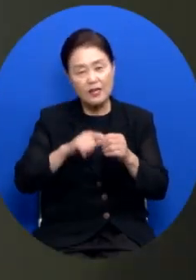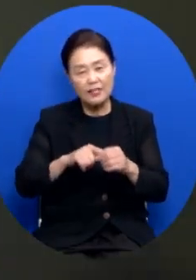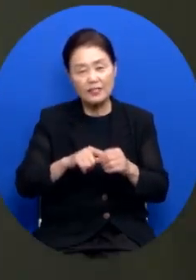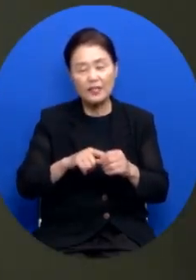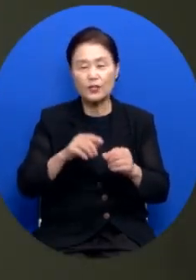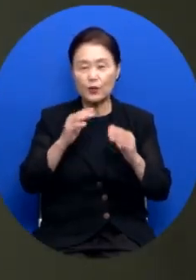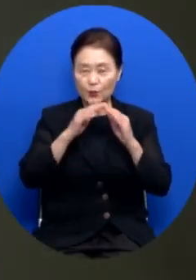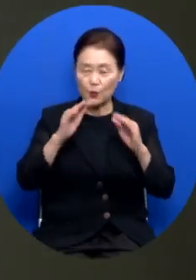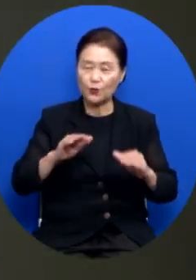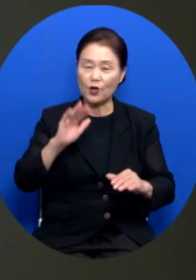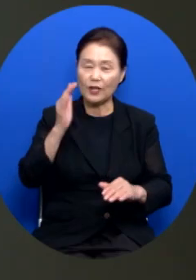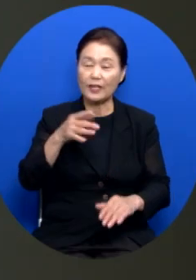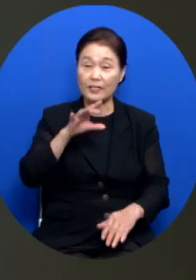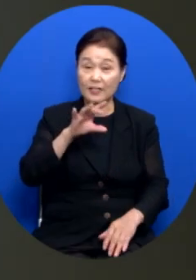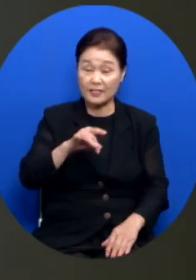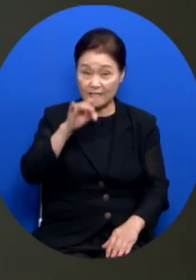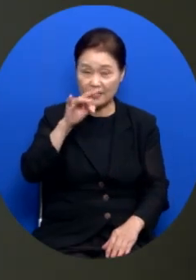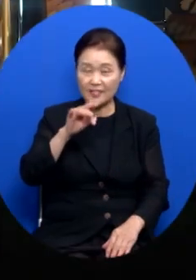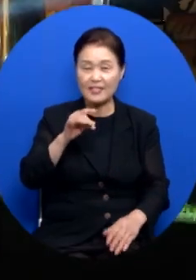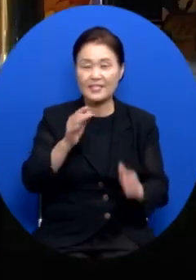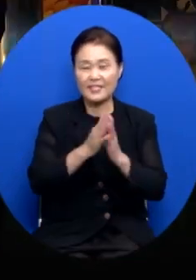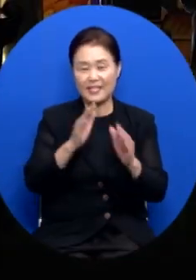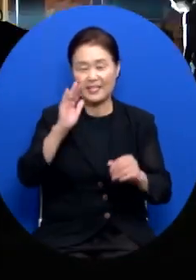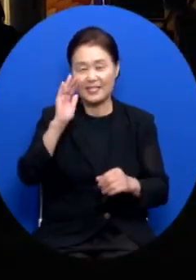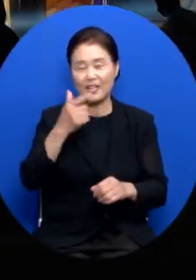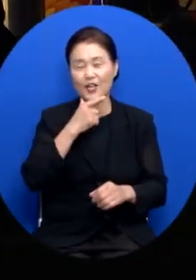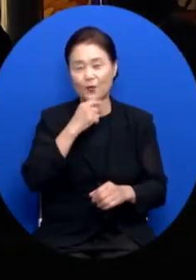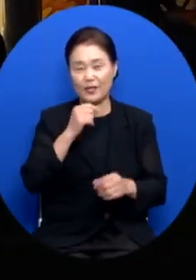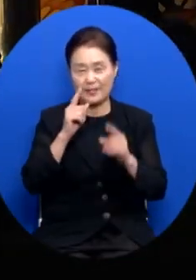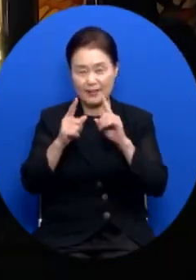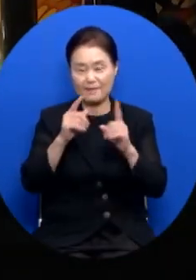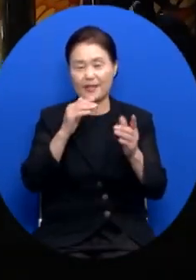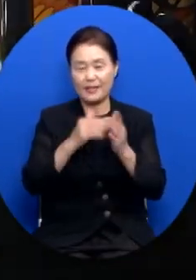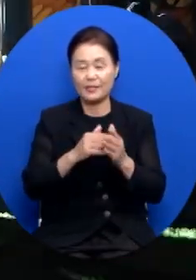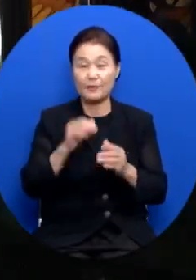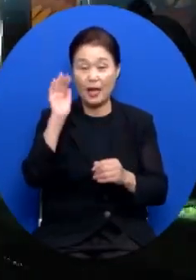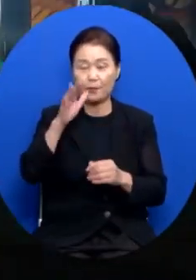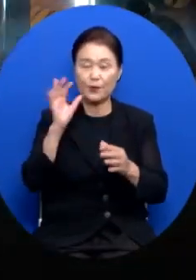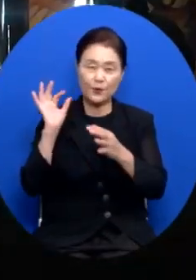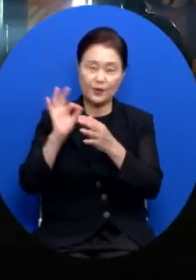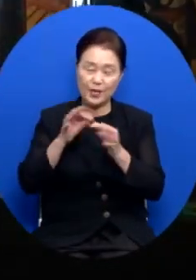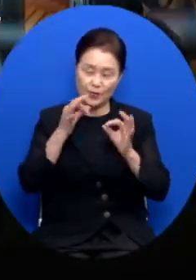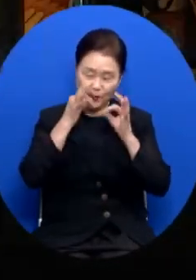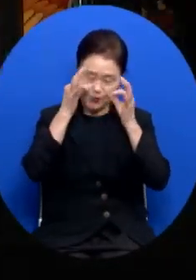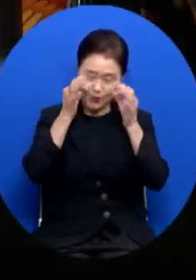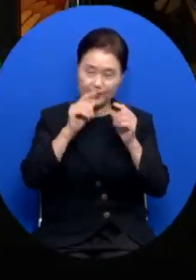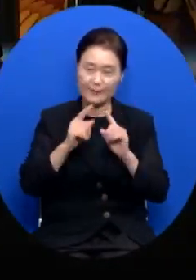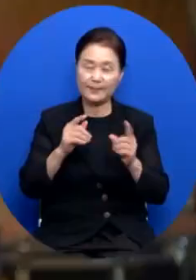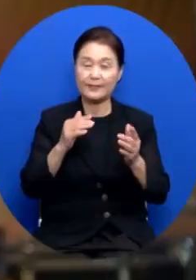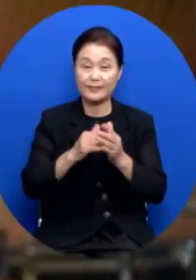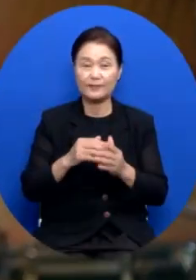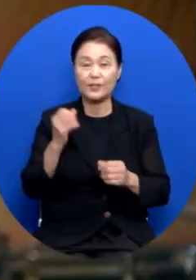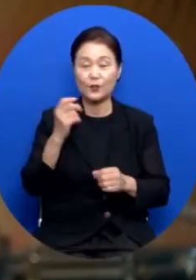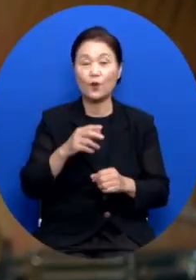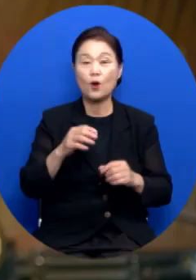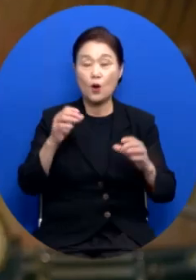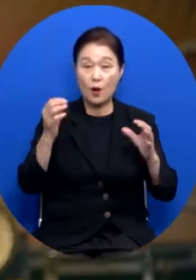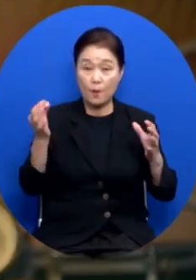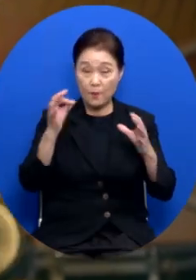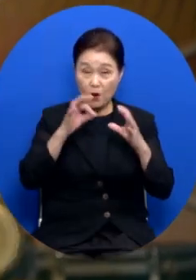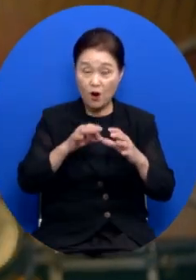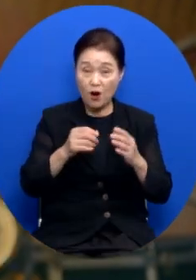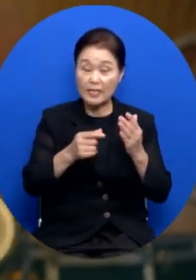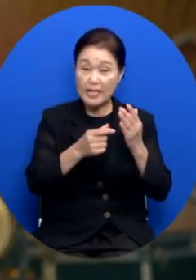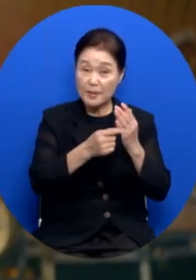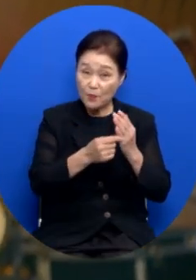첫걸음이 되길 바란다며 선한 기독교 문화가 지속될 수 있도록 노력하겠다고 전했습니다. 한편 이날 모아진